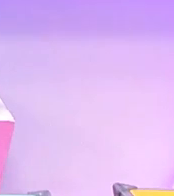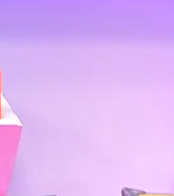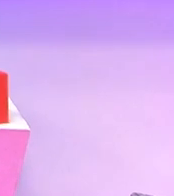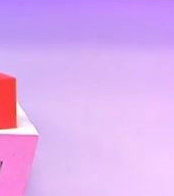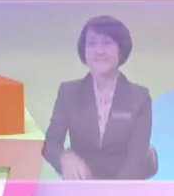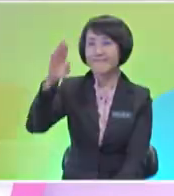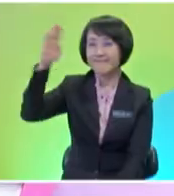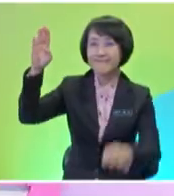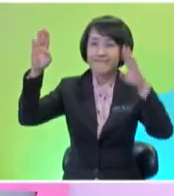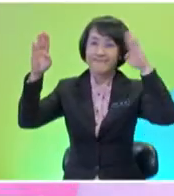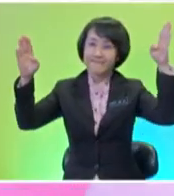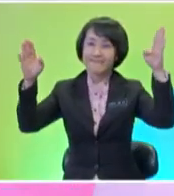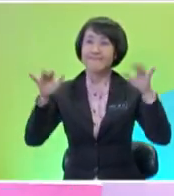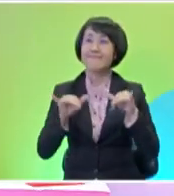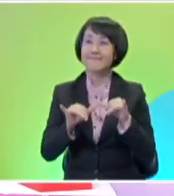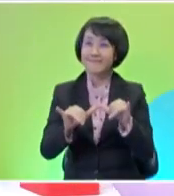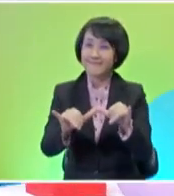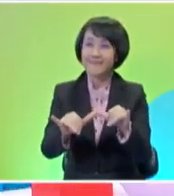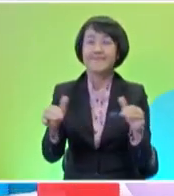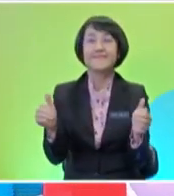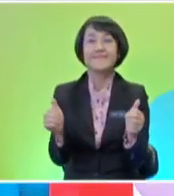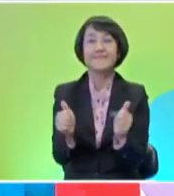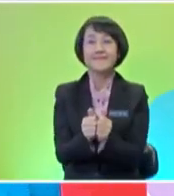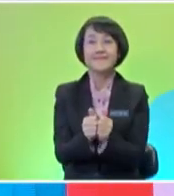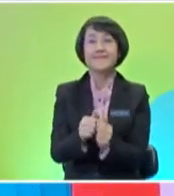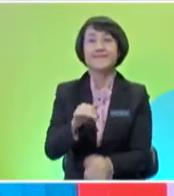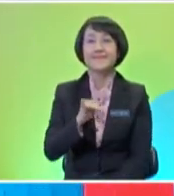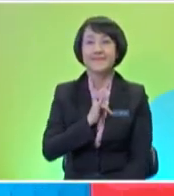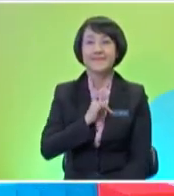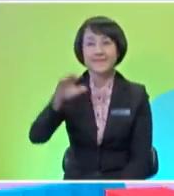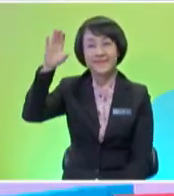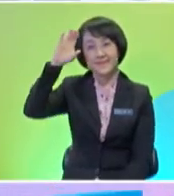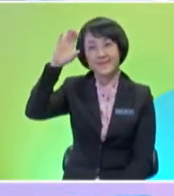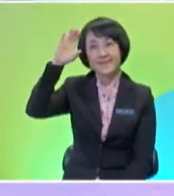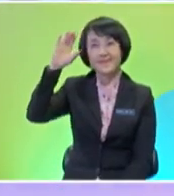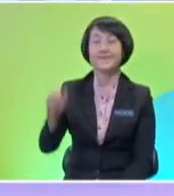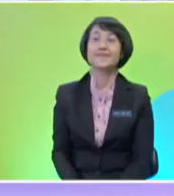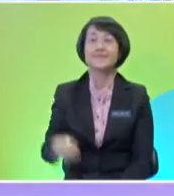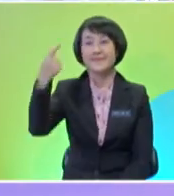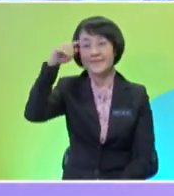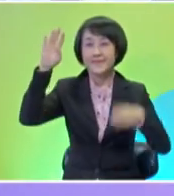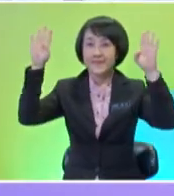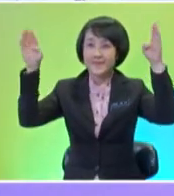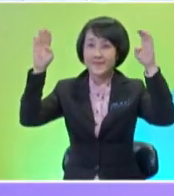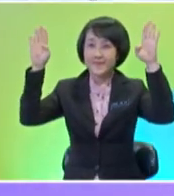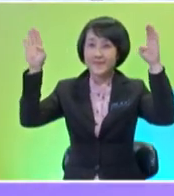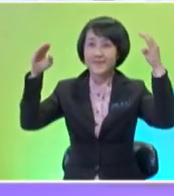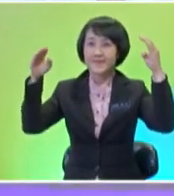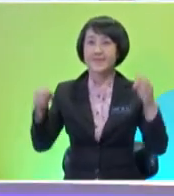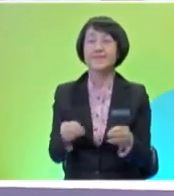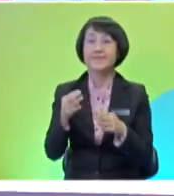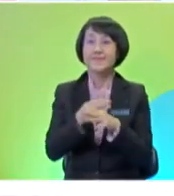Hai semua masih lagi di slot tahap 1 bersama saya Chris NJ untuk mata pelajaran